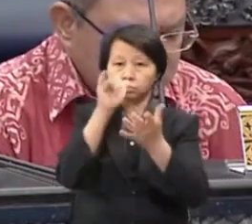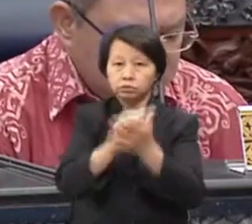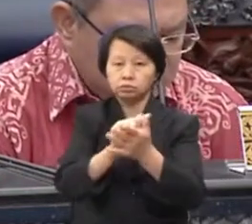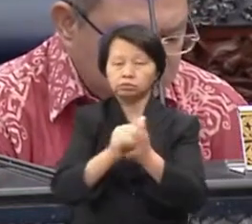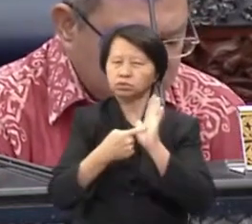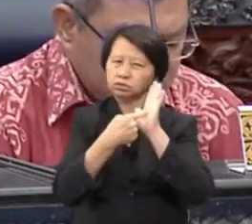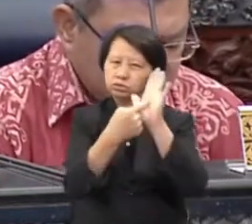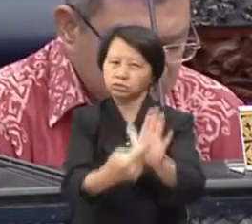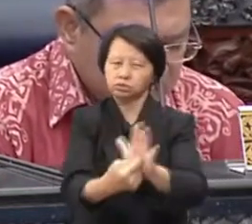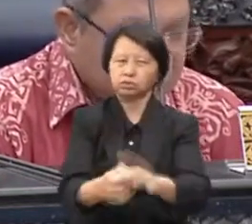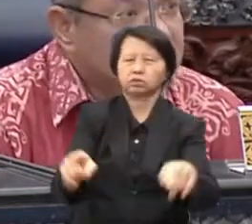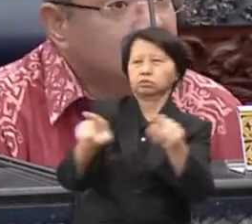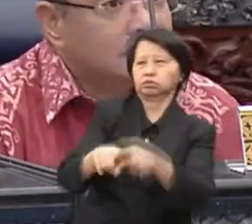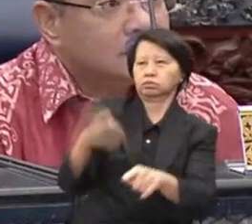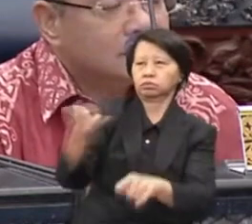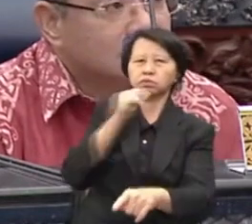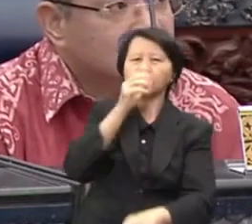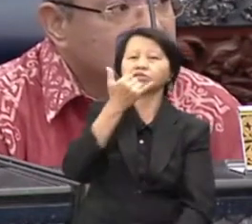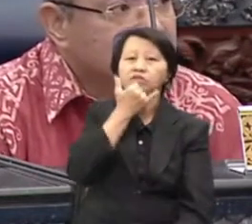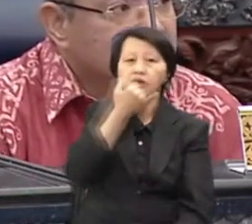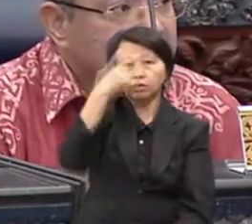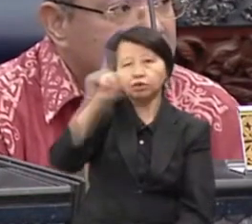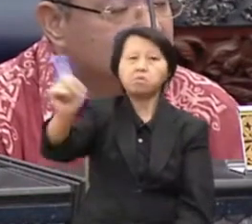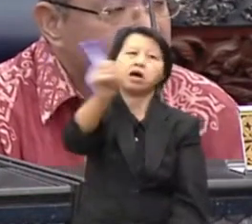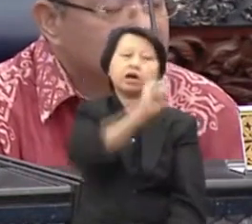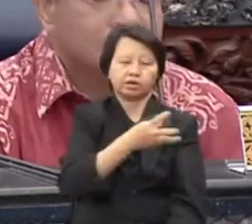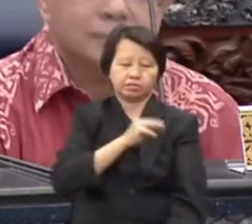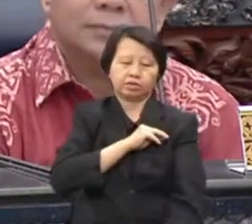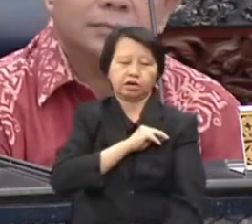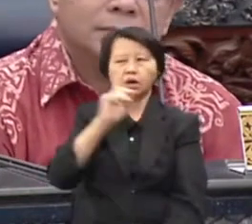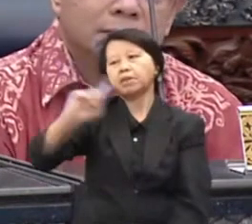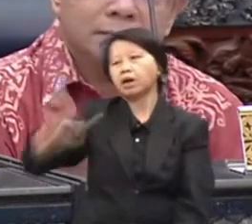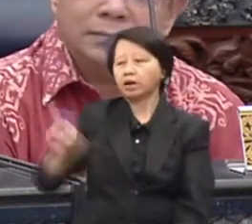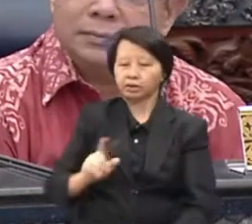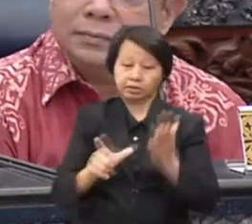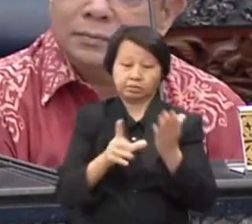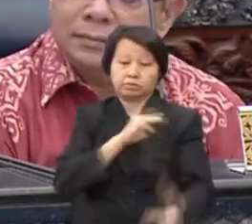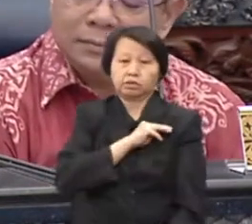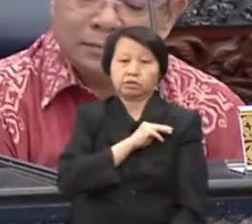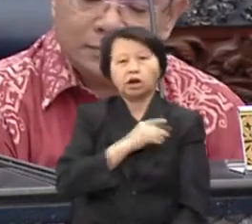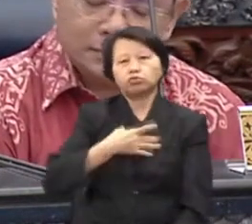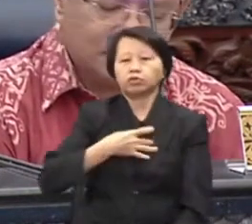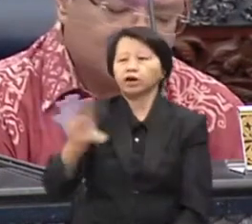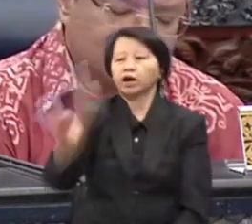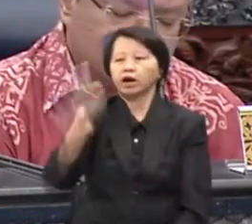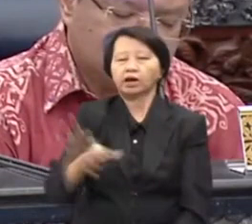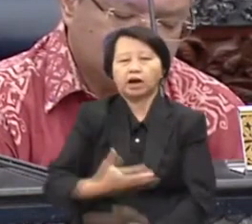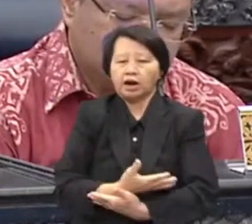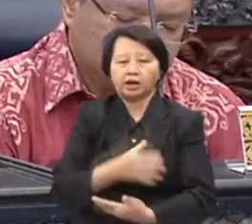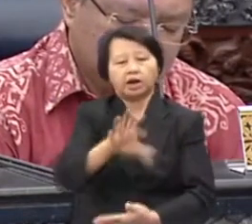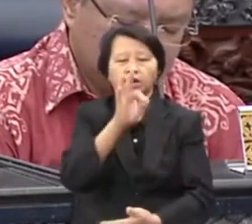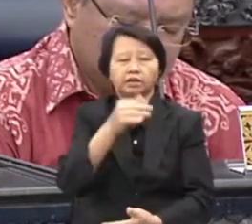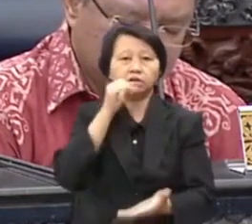menggambarkan seolah-olah tidak salah untuk mana-mana menteri atau mana-mana tim bala menteri melantik anak istri mereka